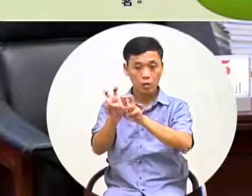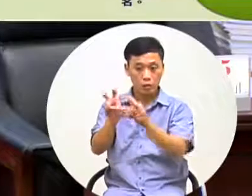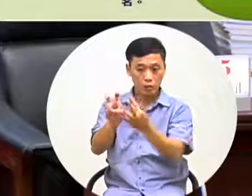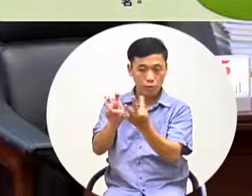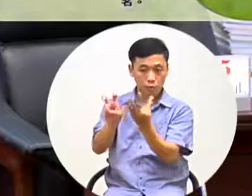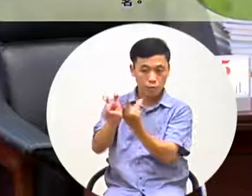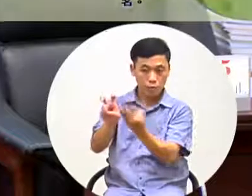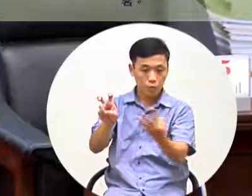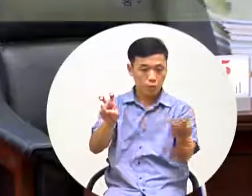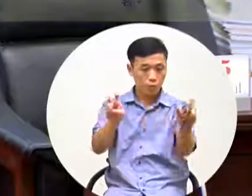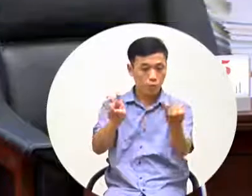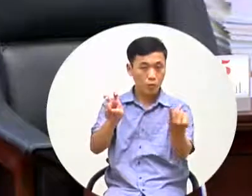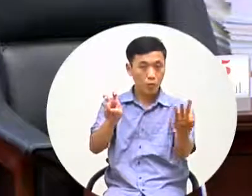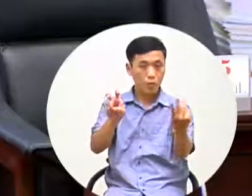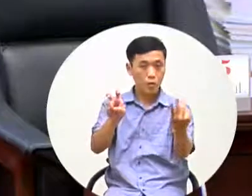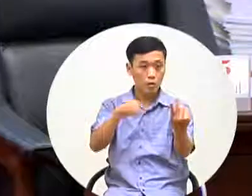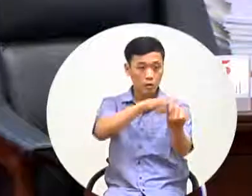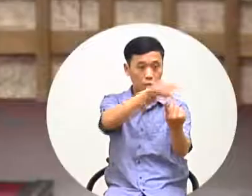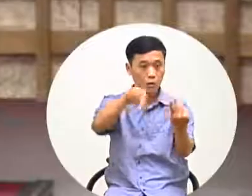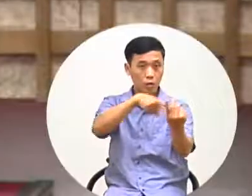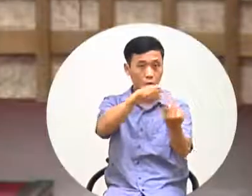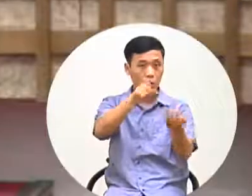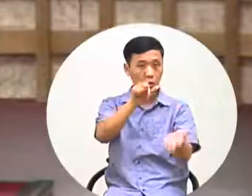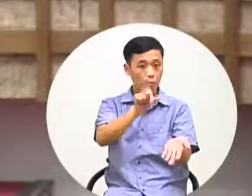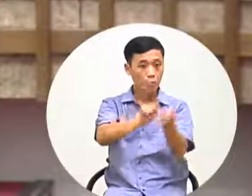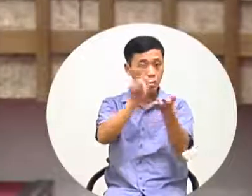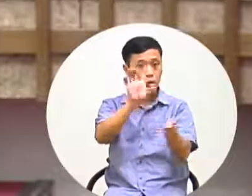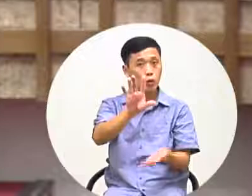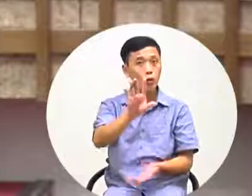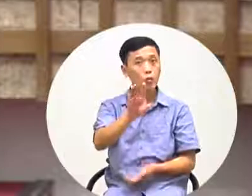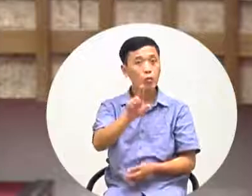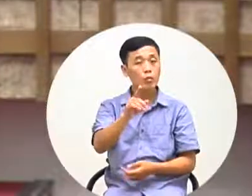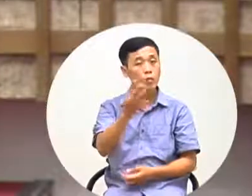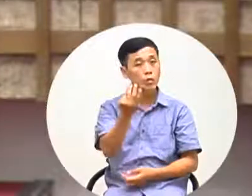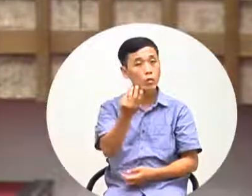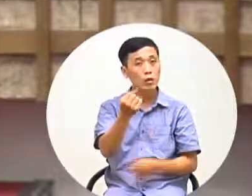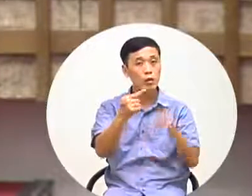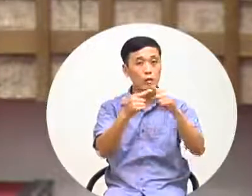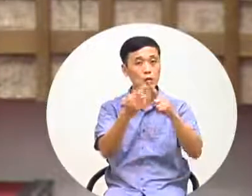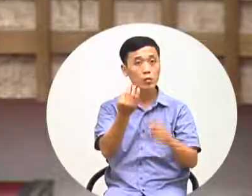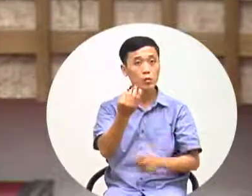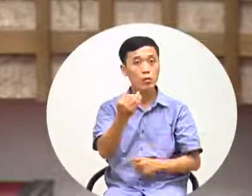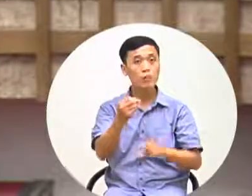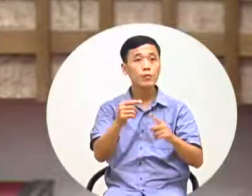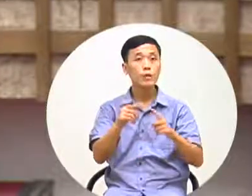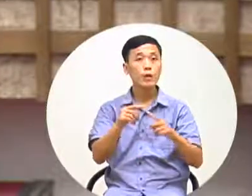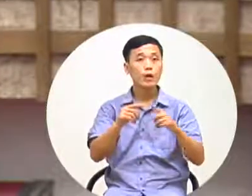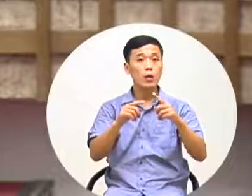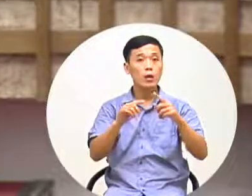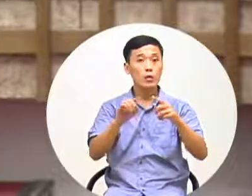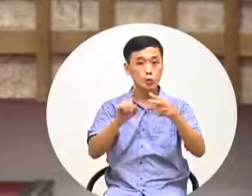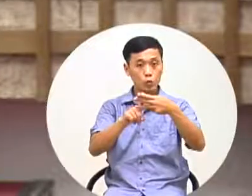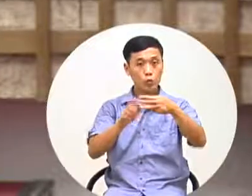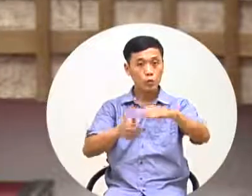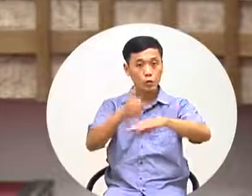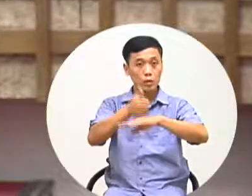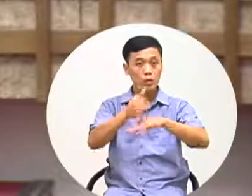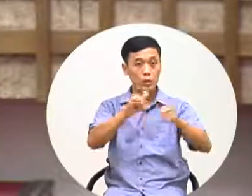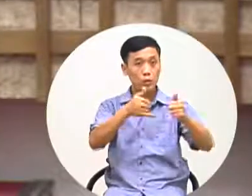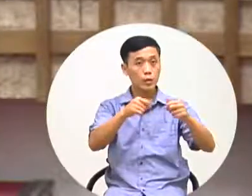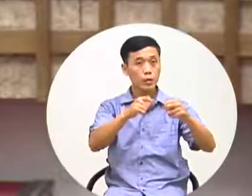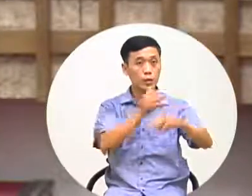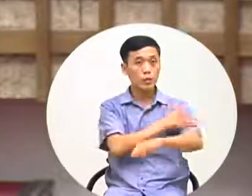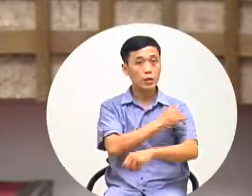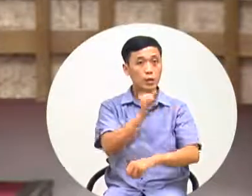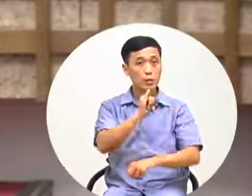少？ 吴处长，请答复。 谢谢主席，谢谢陈议员。我们大概都是3成的哈，那就